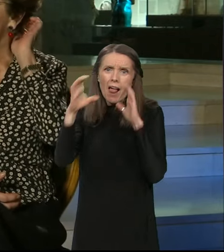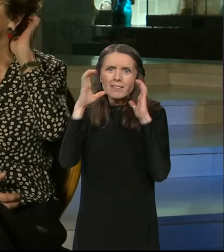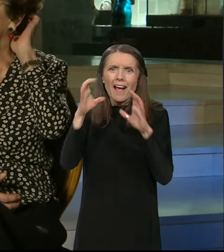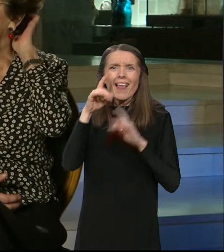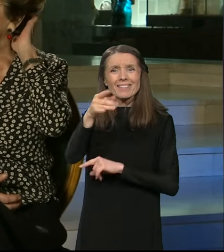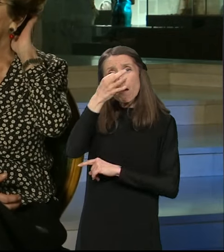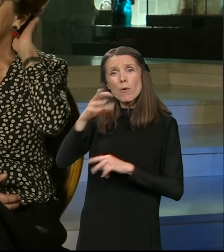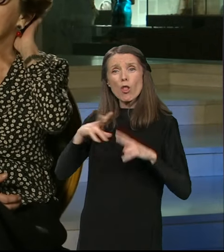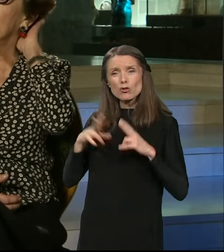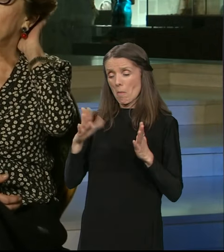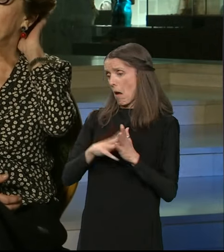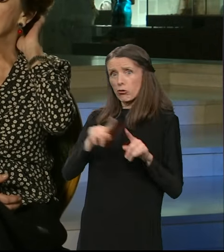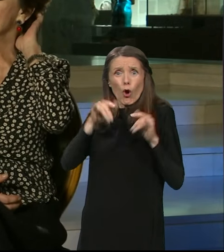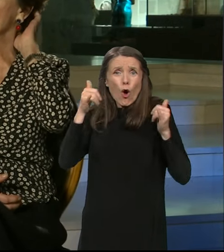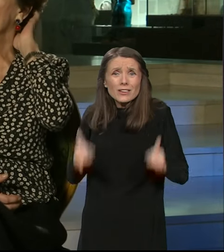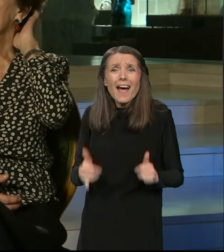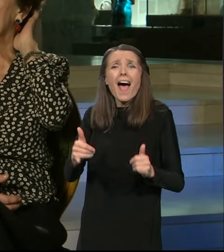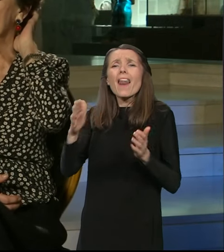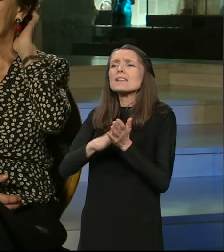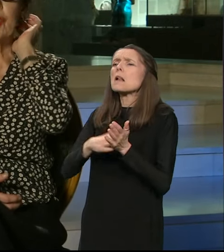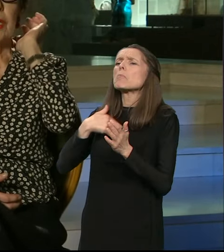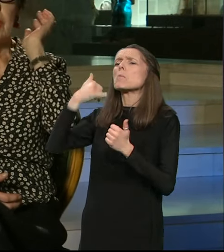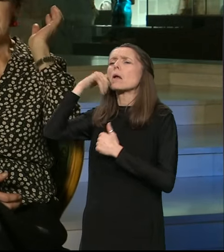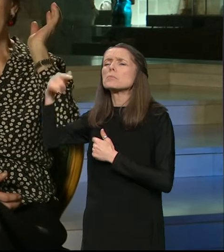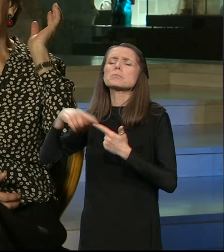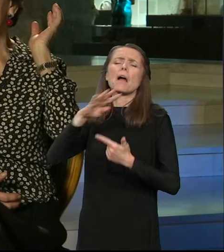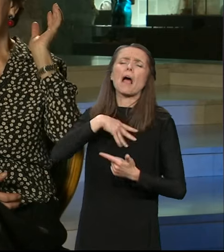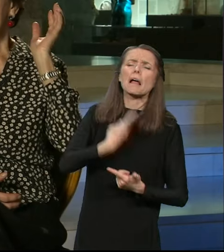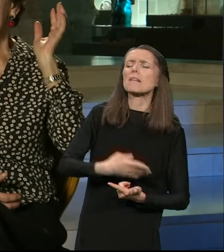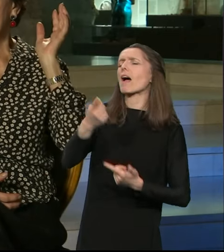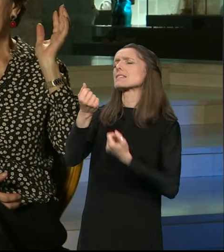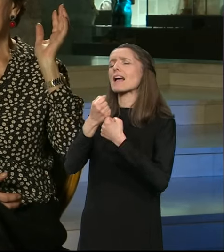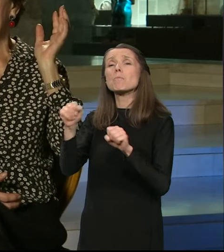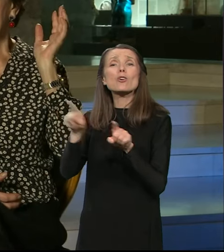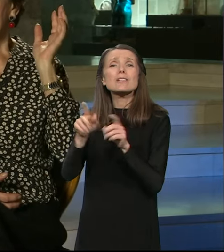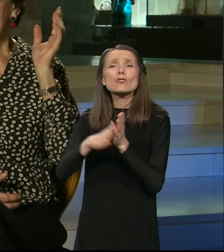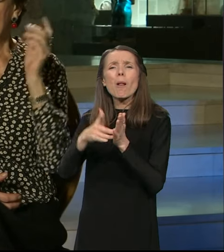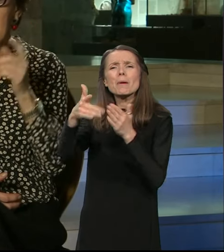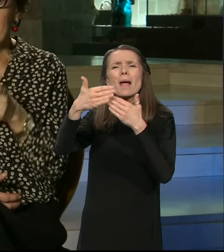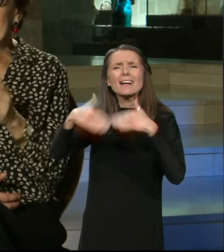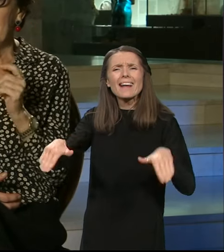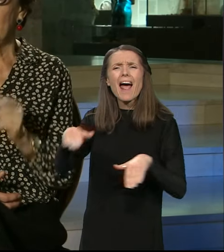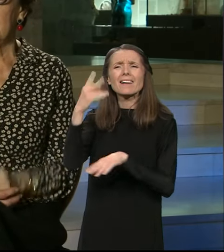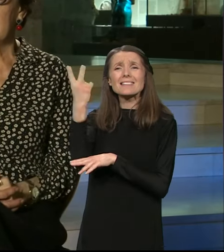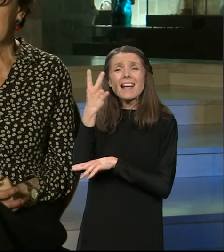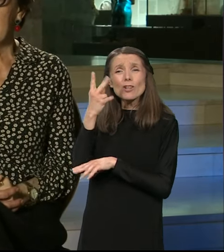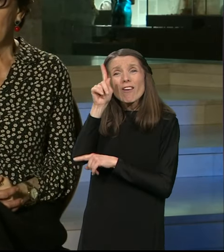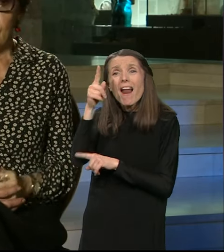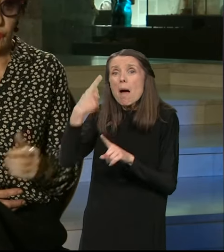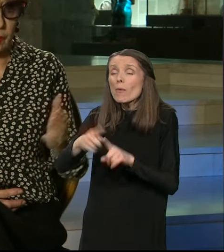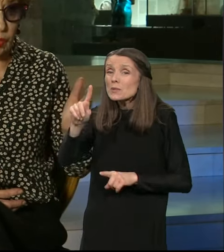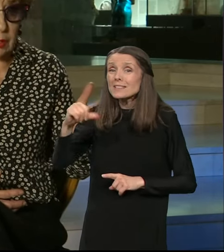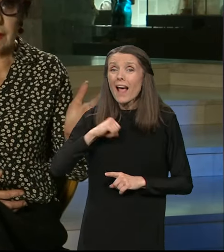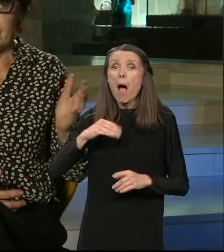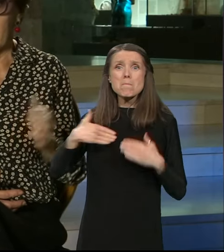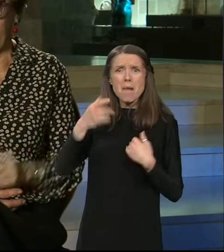idem recimo u Hrvatsku ili u Bosnu, pa čak i na granici Slovenije, i to sad mladi ljudi, interesantno, koji